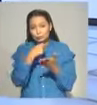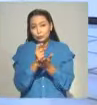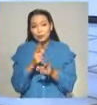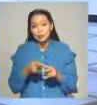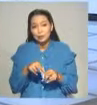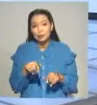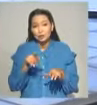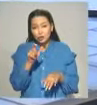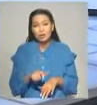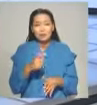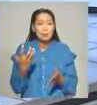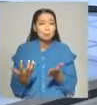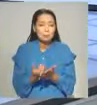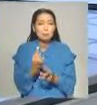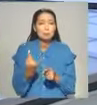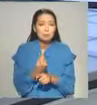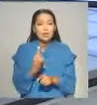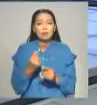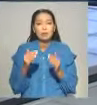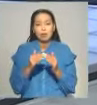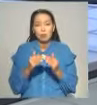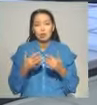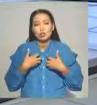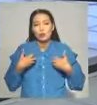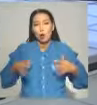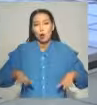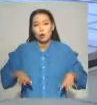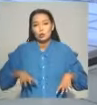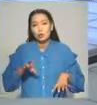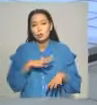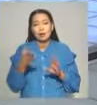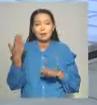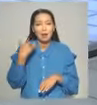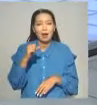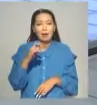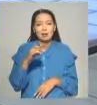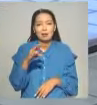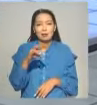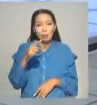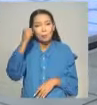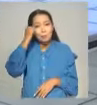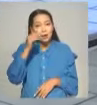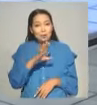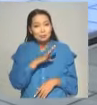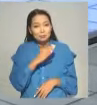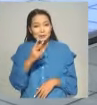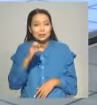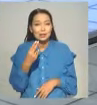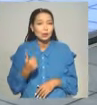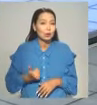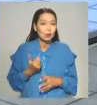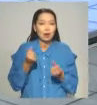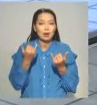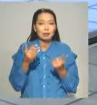территории человек впервые одомашнил лошадь. И если раньше к археологическому памятнику, ставшему национальной гордостью, со всей планеты ехали